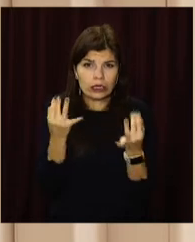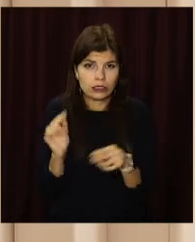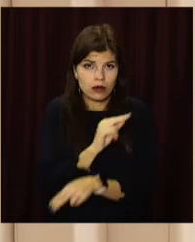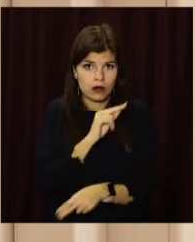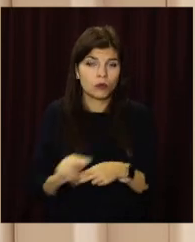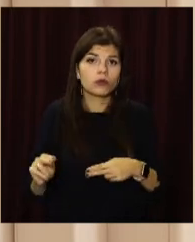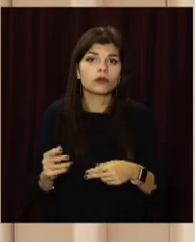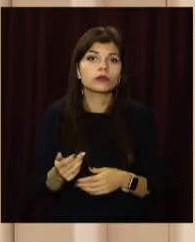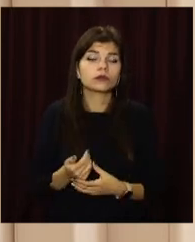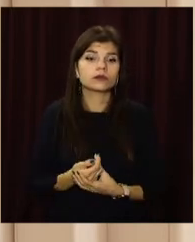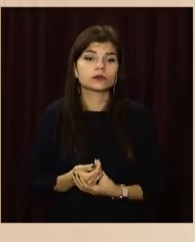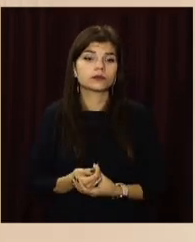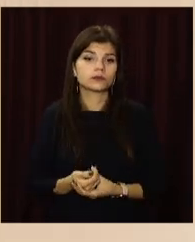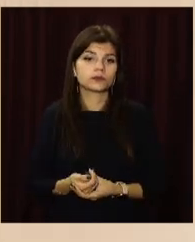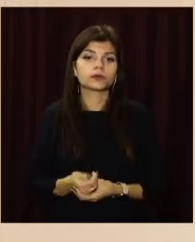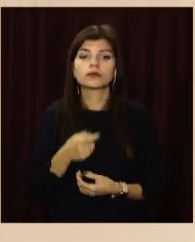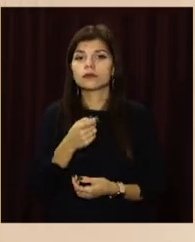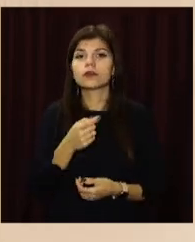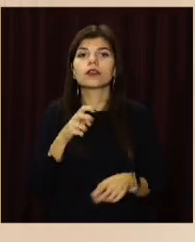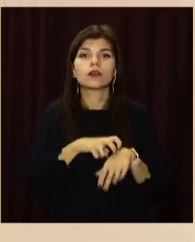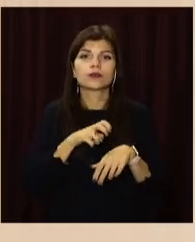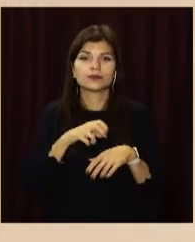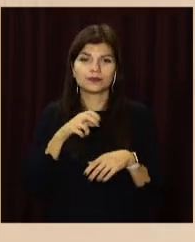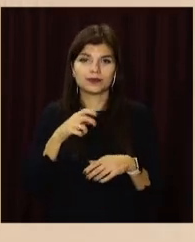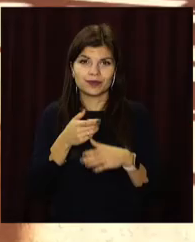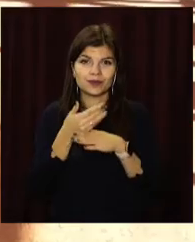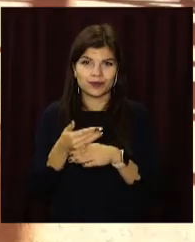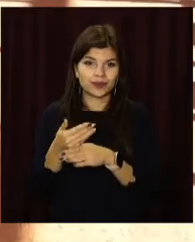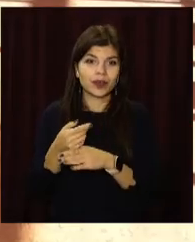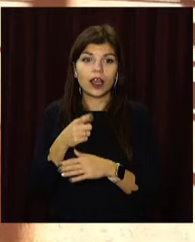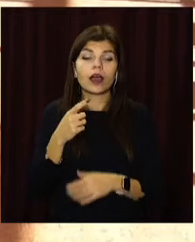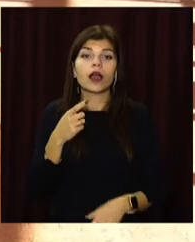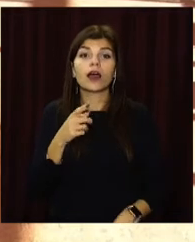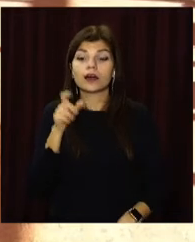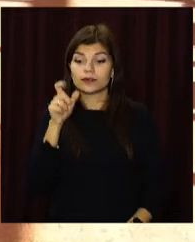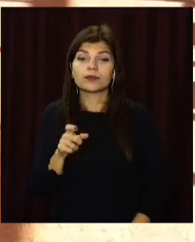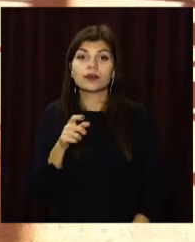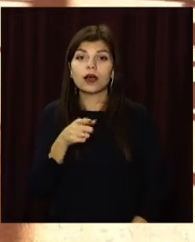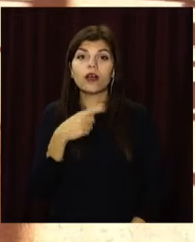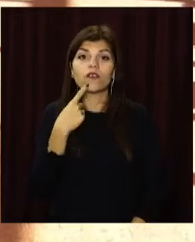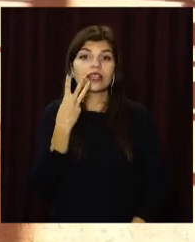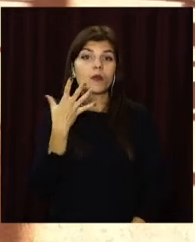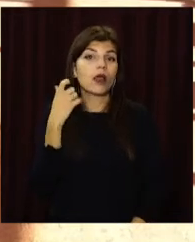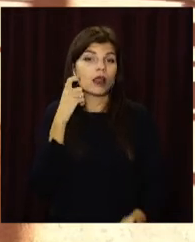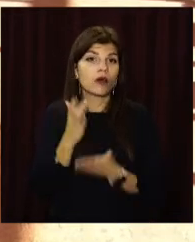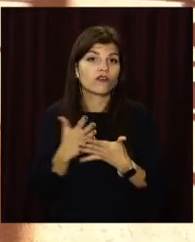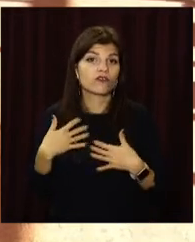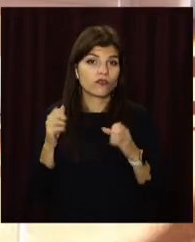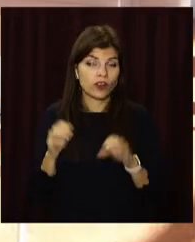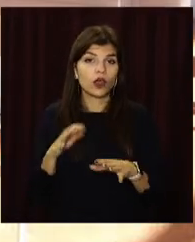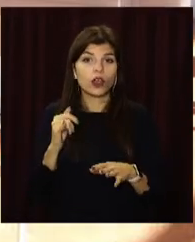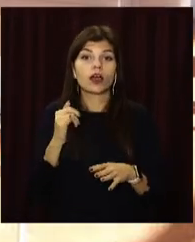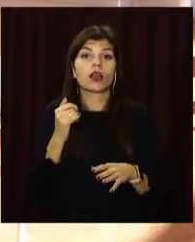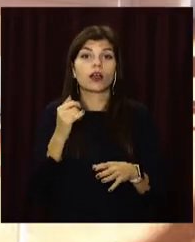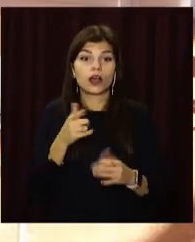завідувачка амбулаторії Ірина Левченко. Допомозі пацієнтам у закладі присвятила 35 років. І про проблеми приміщення знає не з чуток.